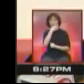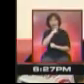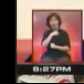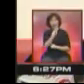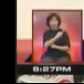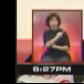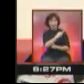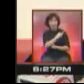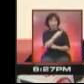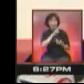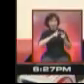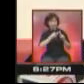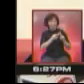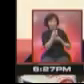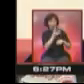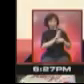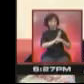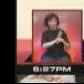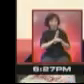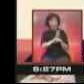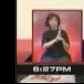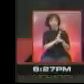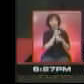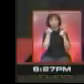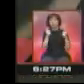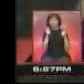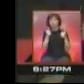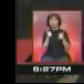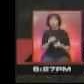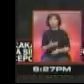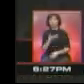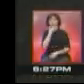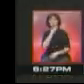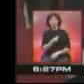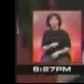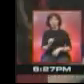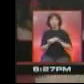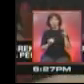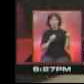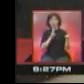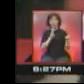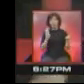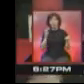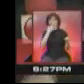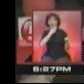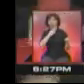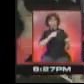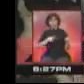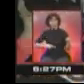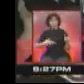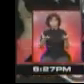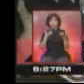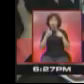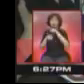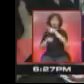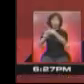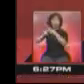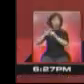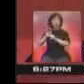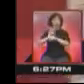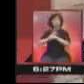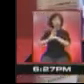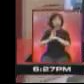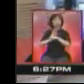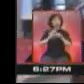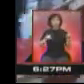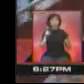things just fall into place. It's amazing. Una na rin sinabi ni Bibi Gandang Hari na gusto niyang maging leading man si Derek. Sagot naman ng